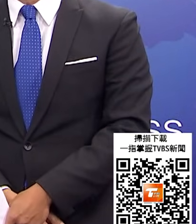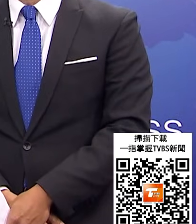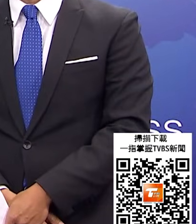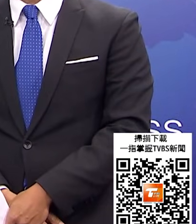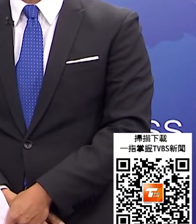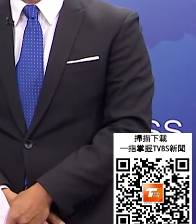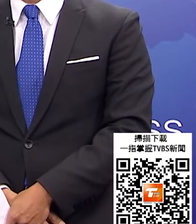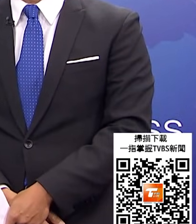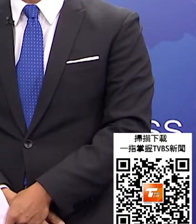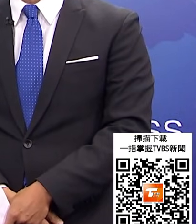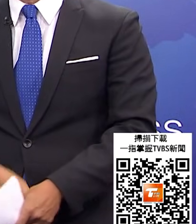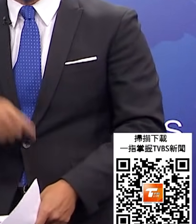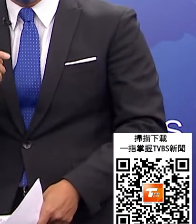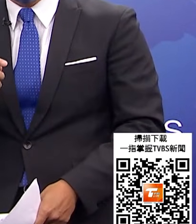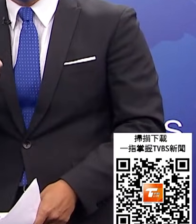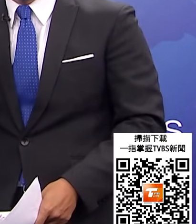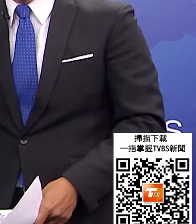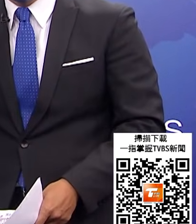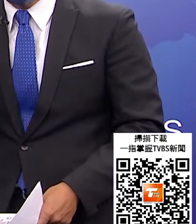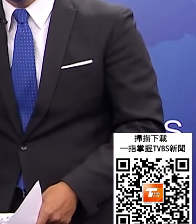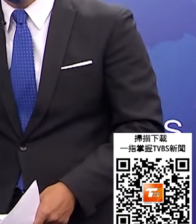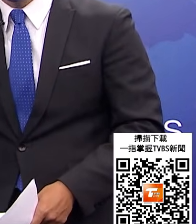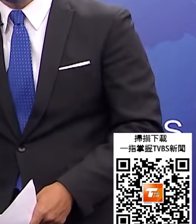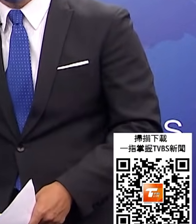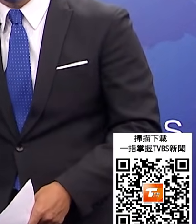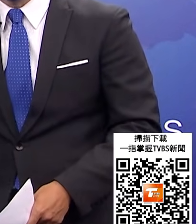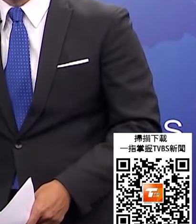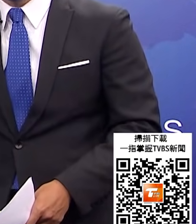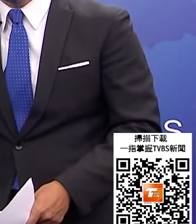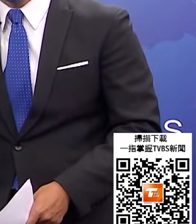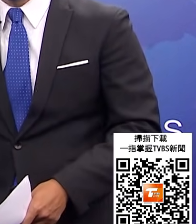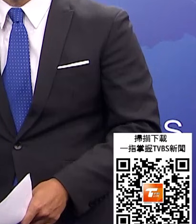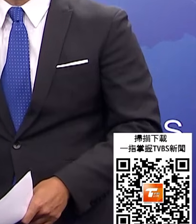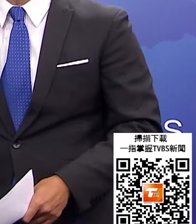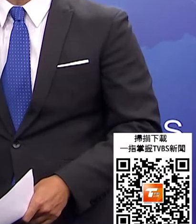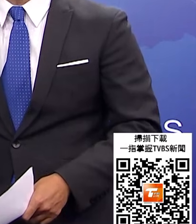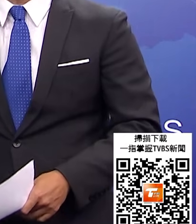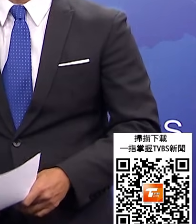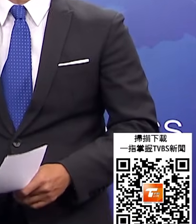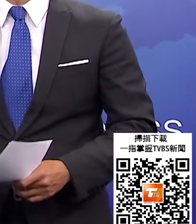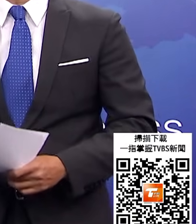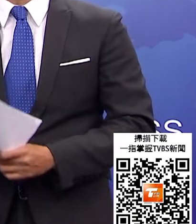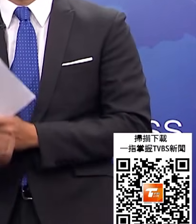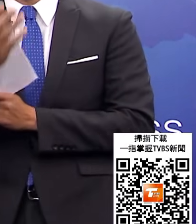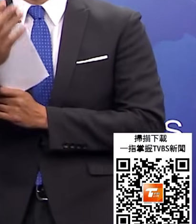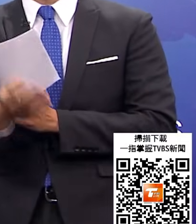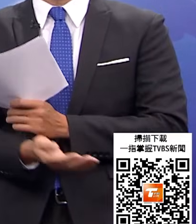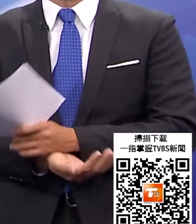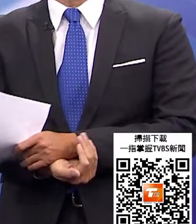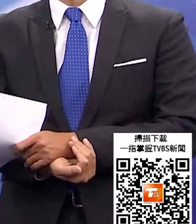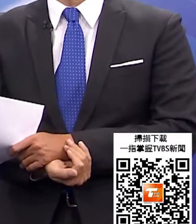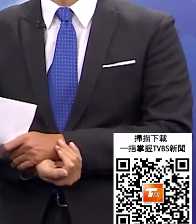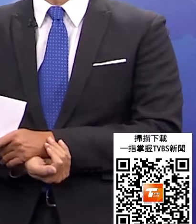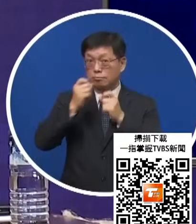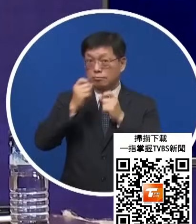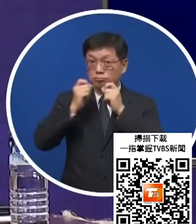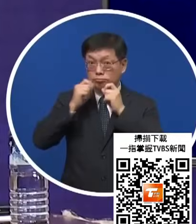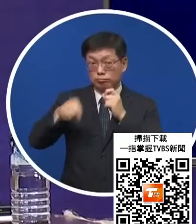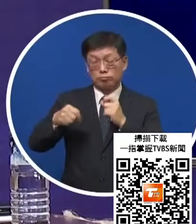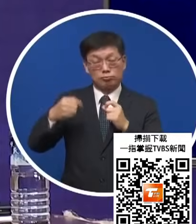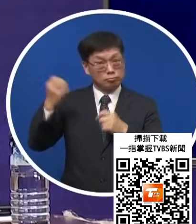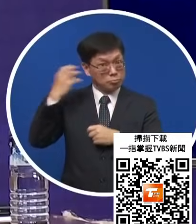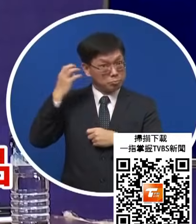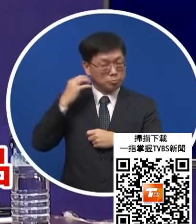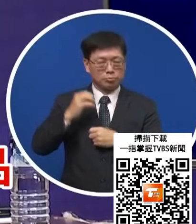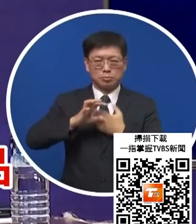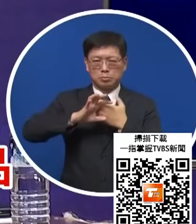本还有所谓的禁令哦，美国是更进步的，再进一步的来解除了。来听一下他的说法。 外